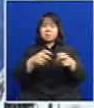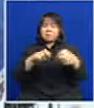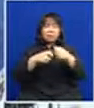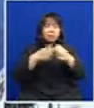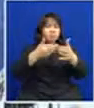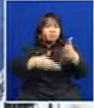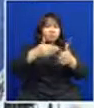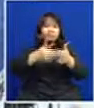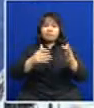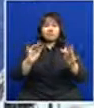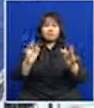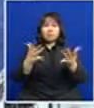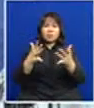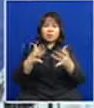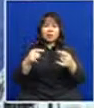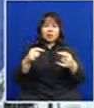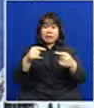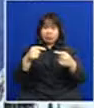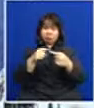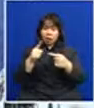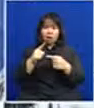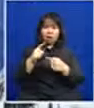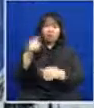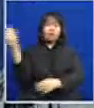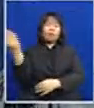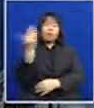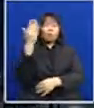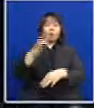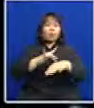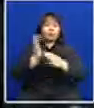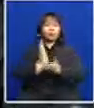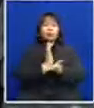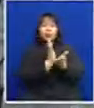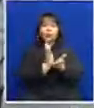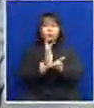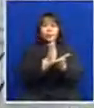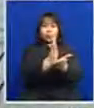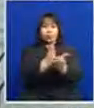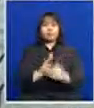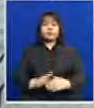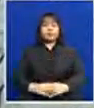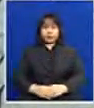างกั้นแม้กระทั่งพลังงานที่คุณใช้ก็คือพลังงานของธรรมชาติ